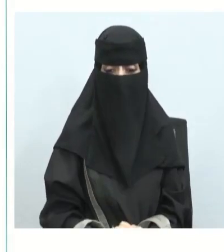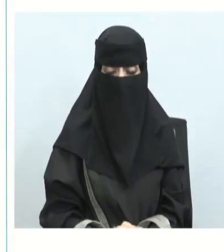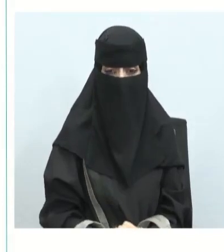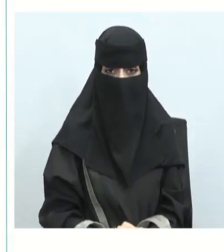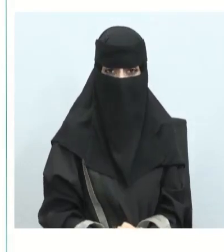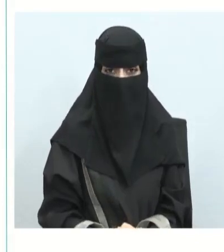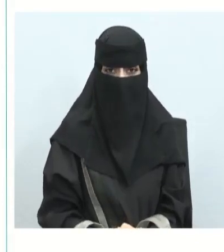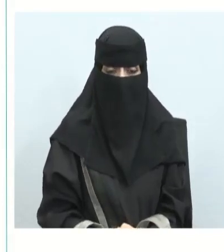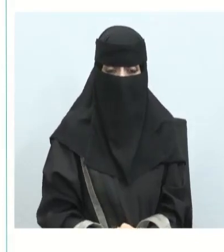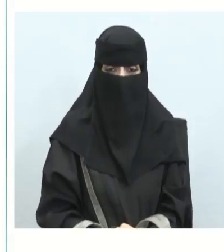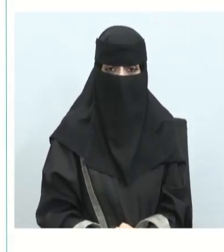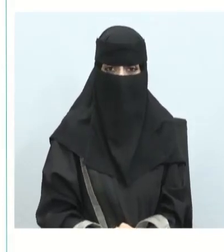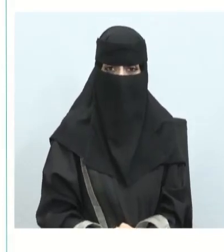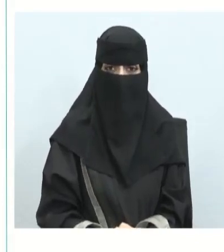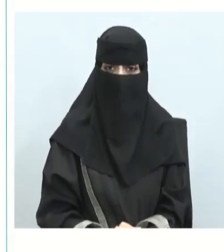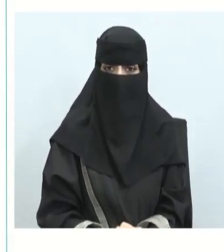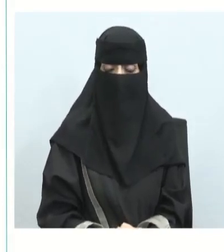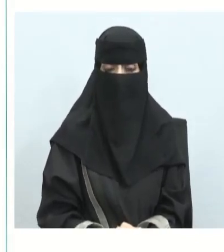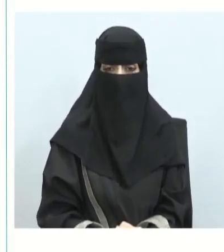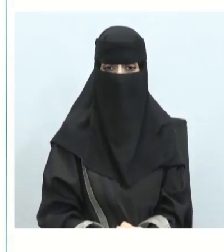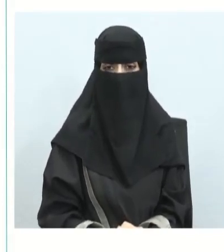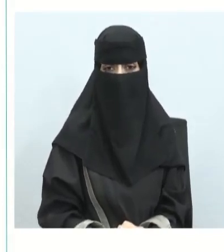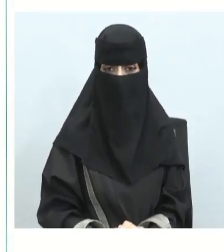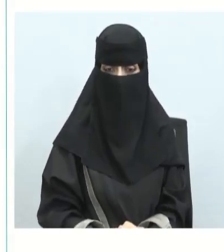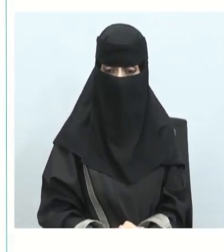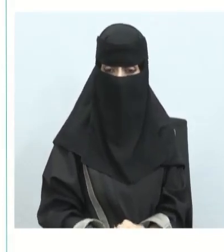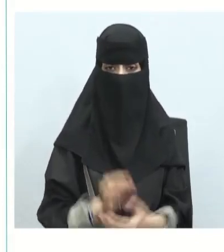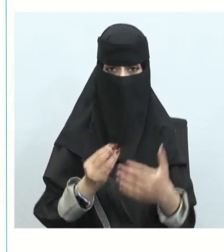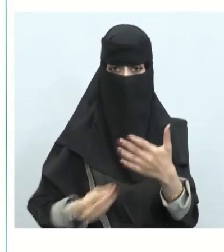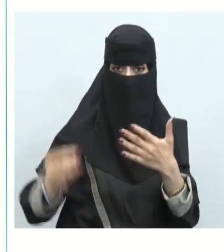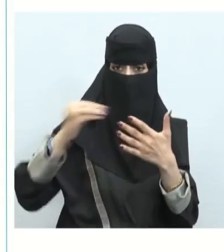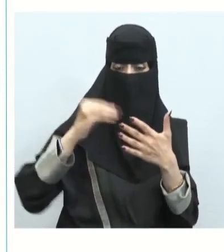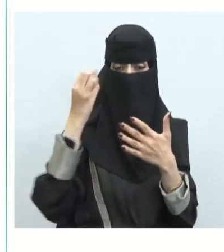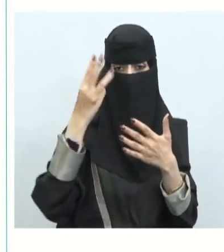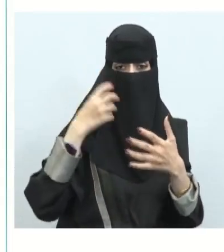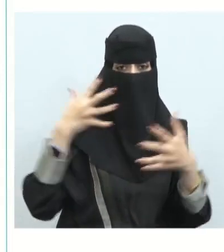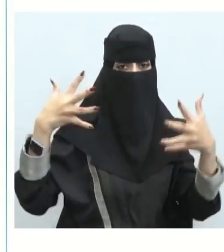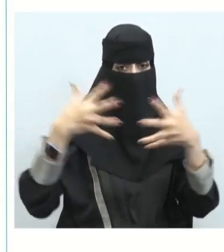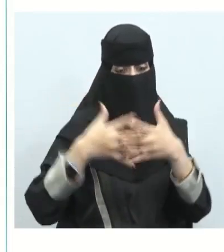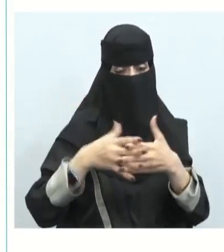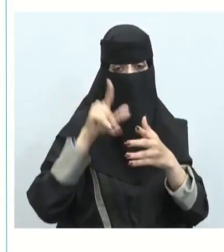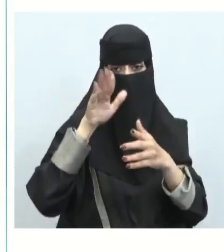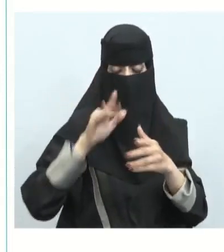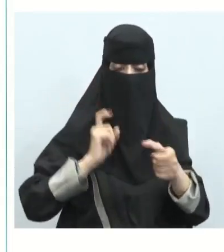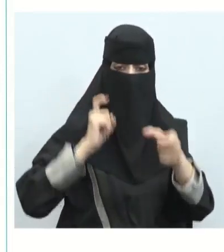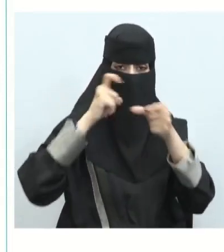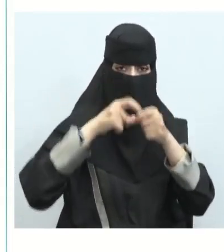الاشراك ولكي نص الى تغيير افضل وقابليه اكبر